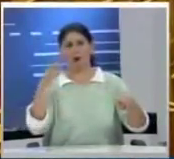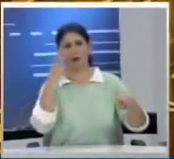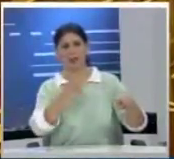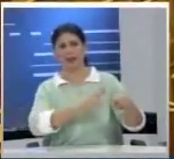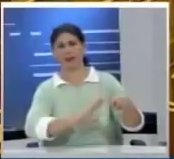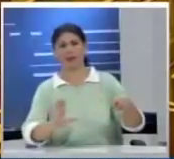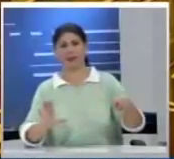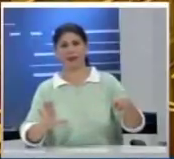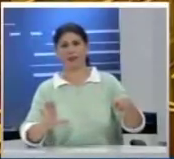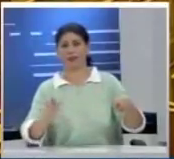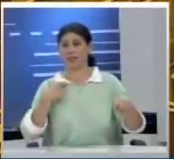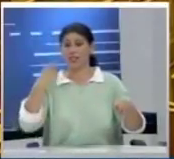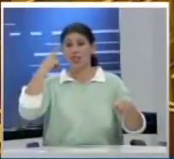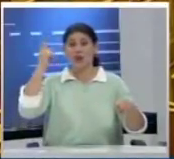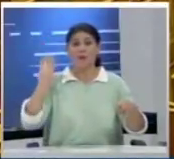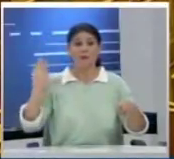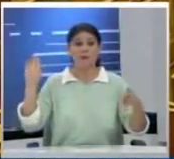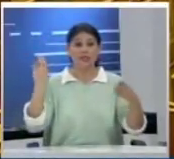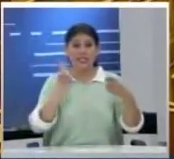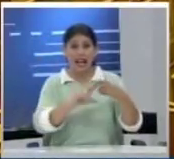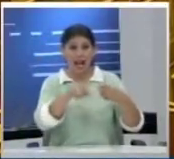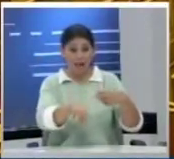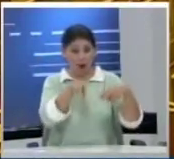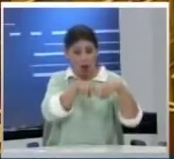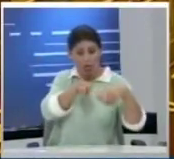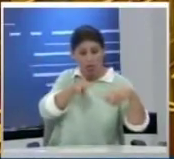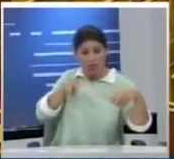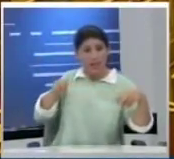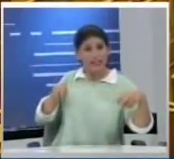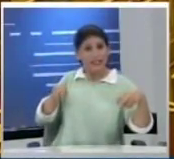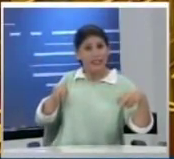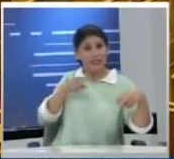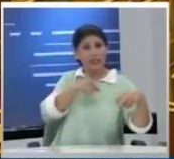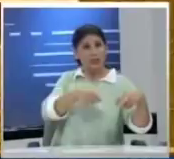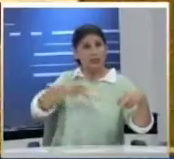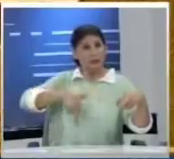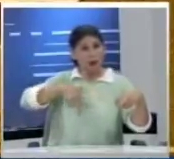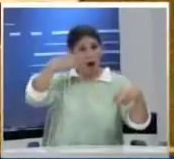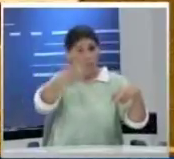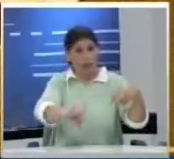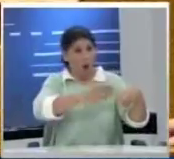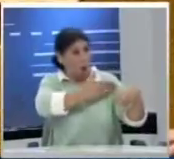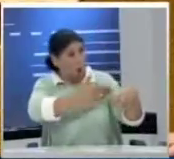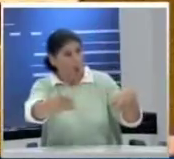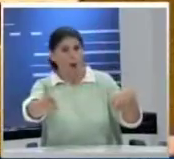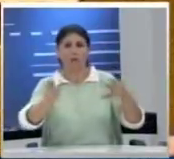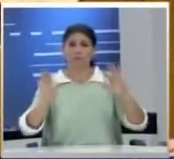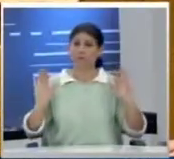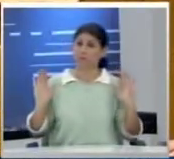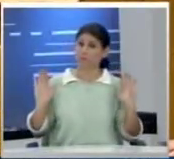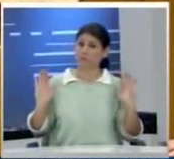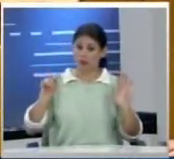Και νομίζω ότι δεν την έχει συναντήσει κανείς μας αυτή την εικόνα. Και μάλιστα σε μια